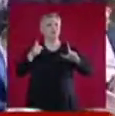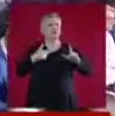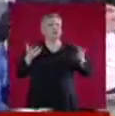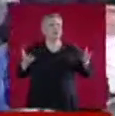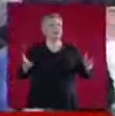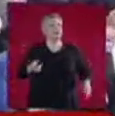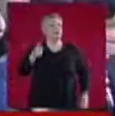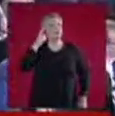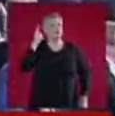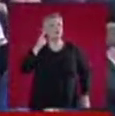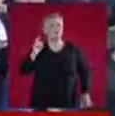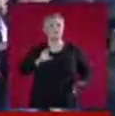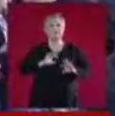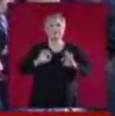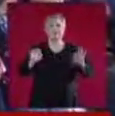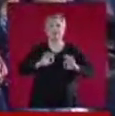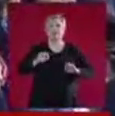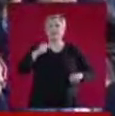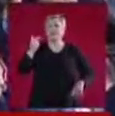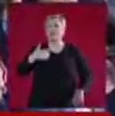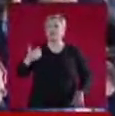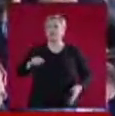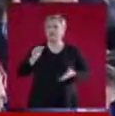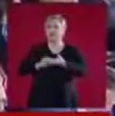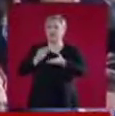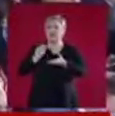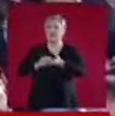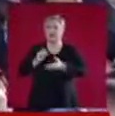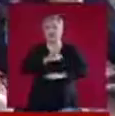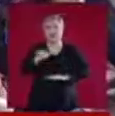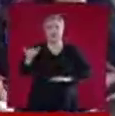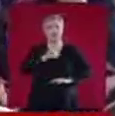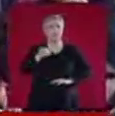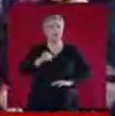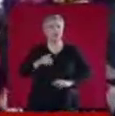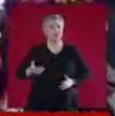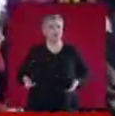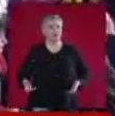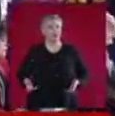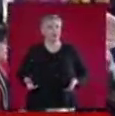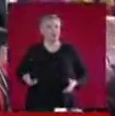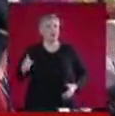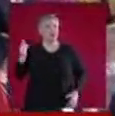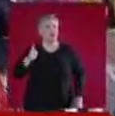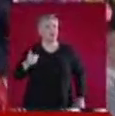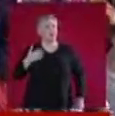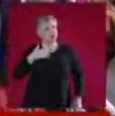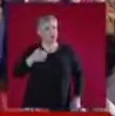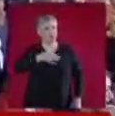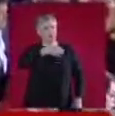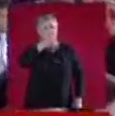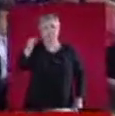έχουμε κλείσει μια για πάντα στο χρονοντούλαπο τις ιστορίας όμως πρέπει να σας πω κάτι αν και νομίζω το